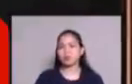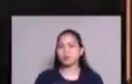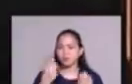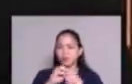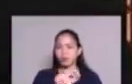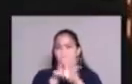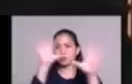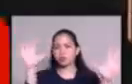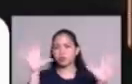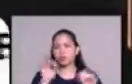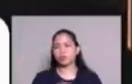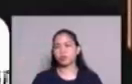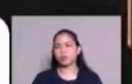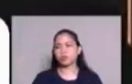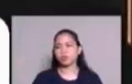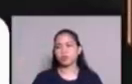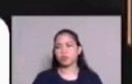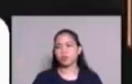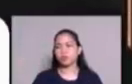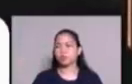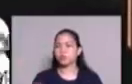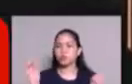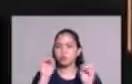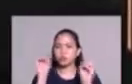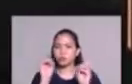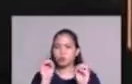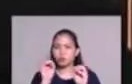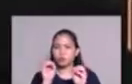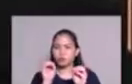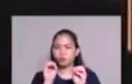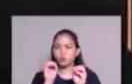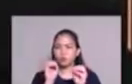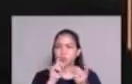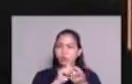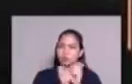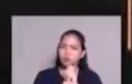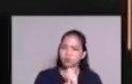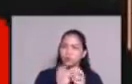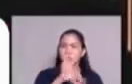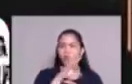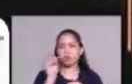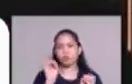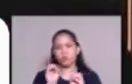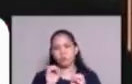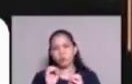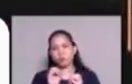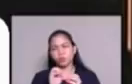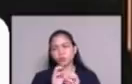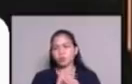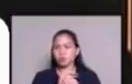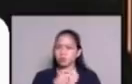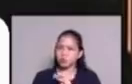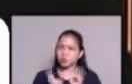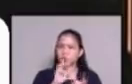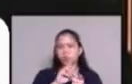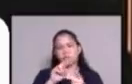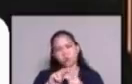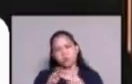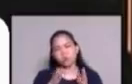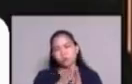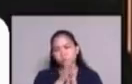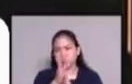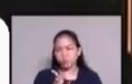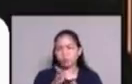us be clear. There was no amendment there was no modification, no realignment to